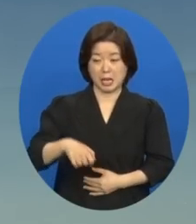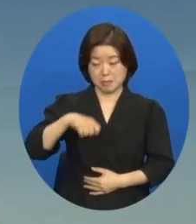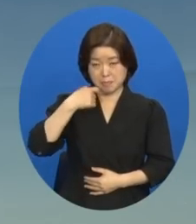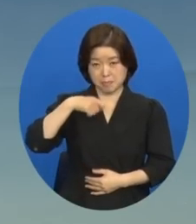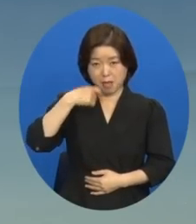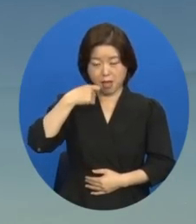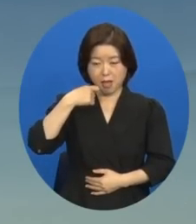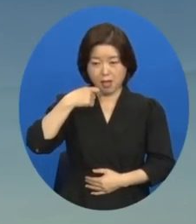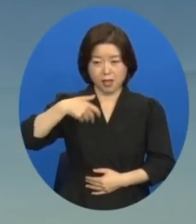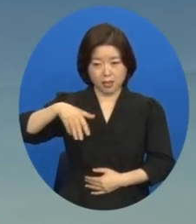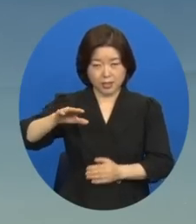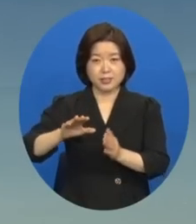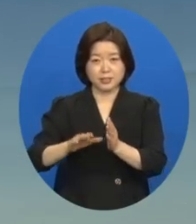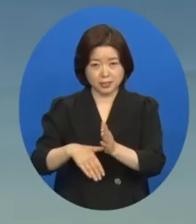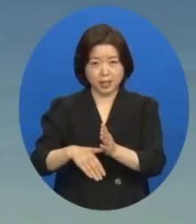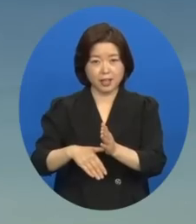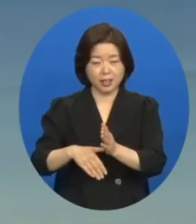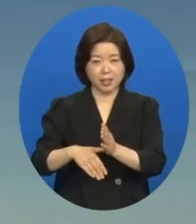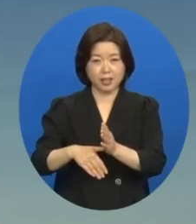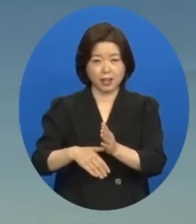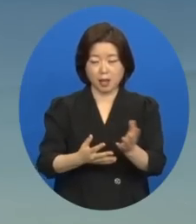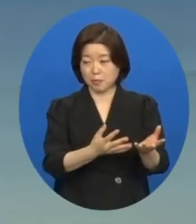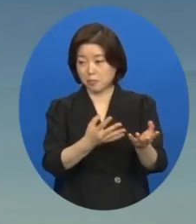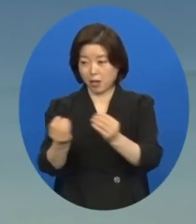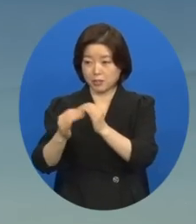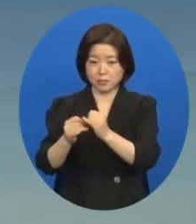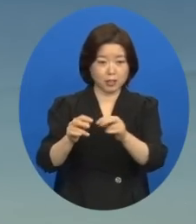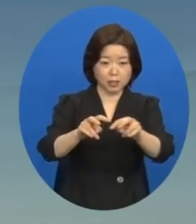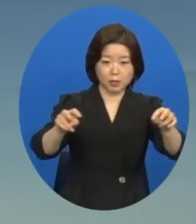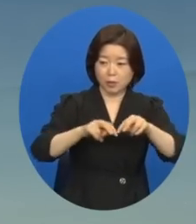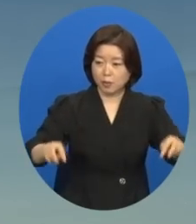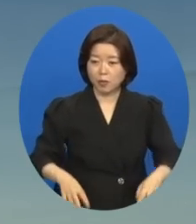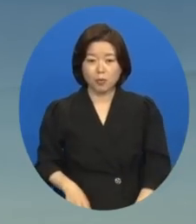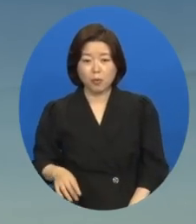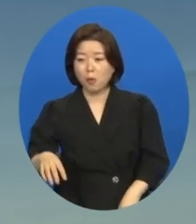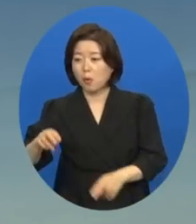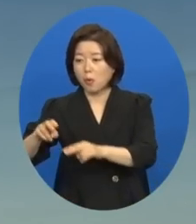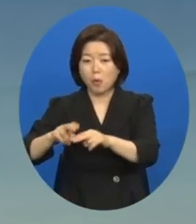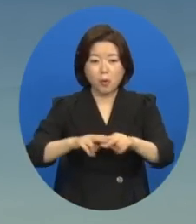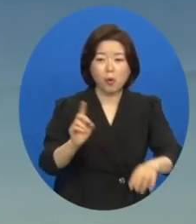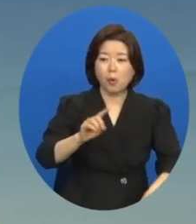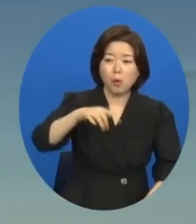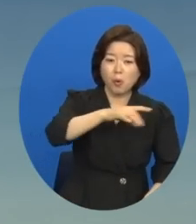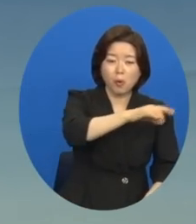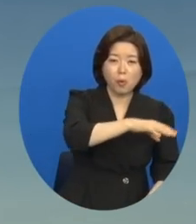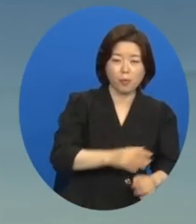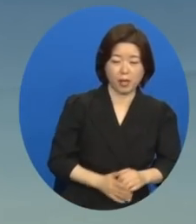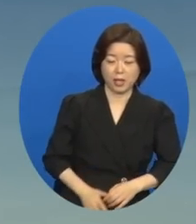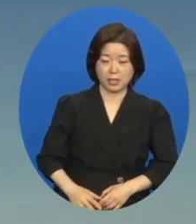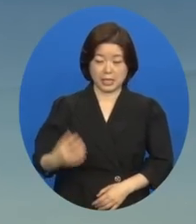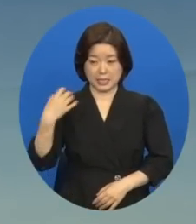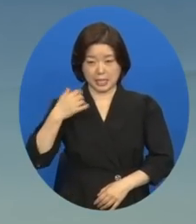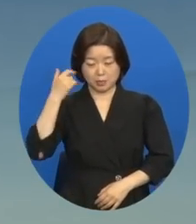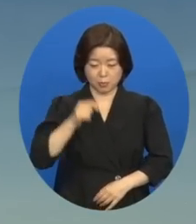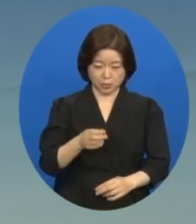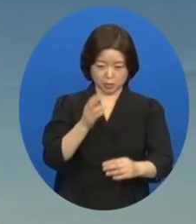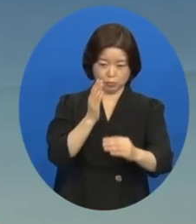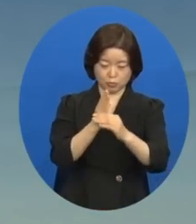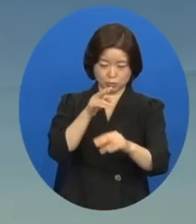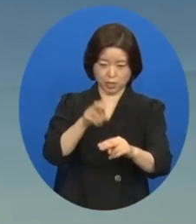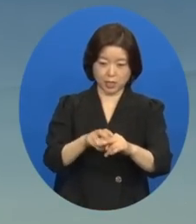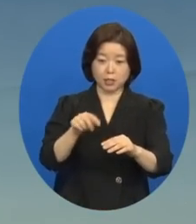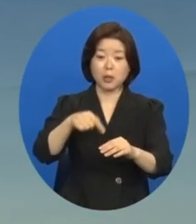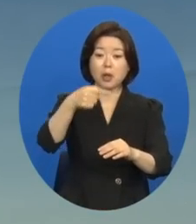식사를 하러 갔을 때 많은 분들이 오시니까 어디에 앉아야 하는지 자리를 배정해 주셨어요. 담임 목사님이 가운데 앉으시고 그